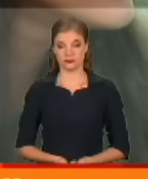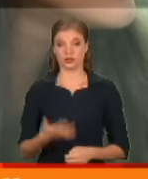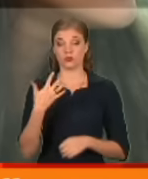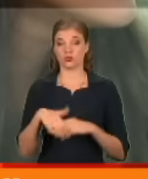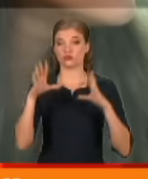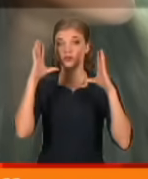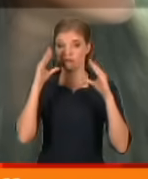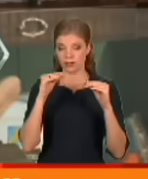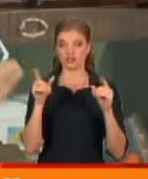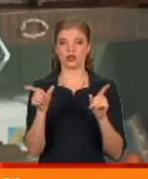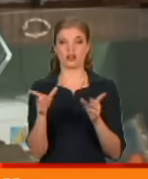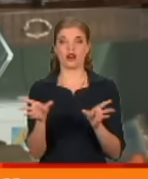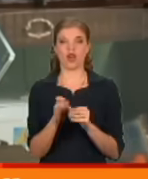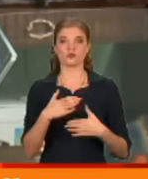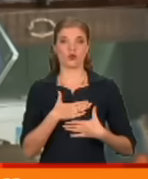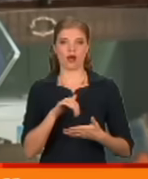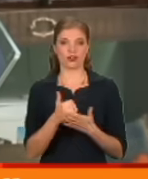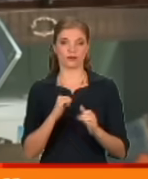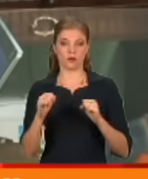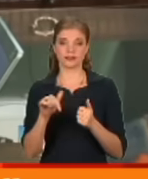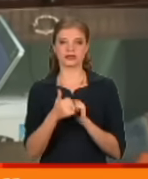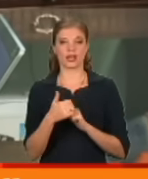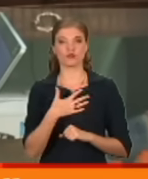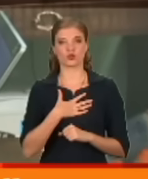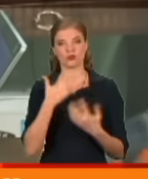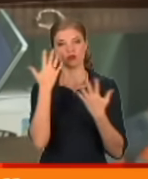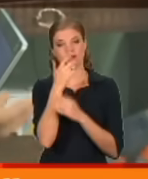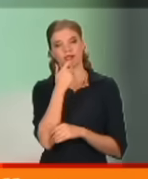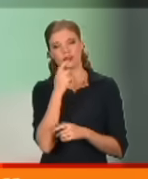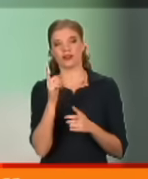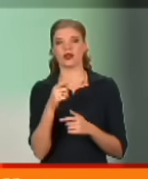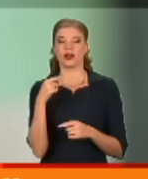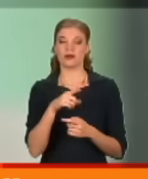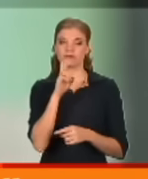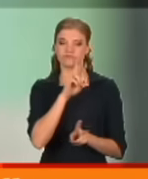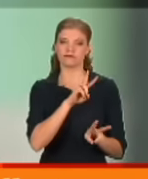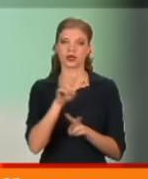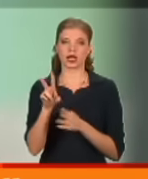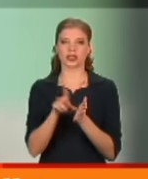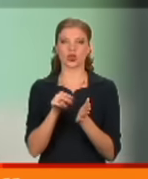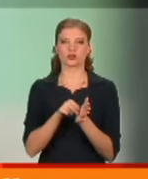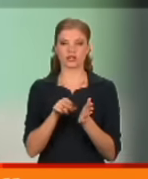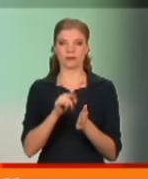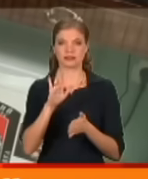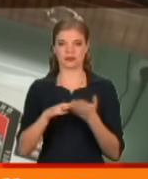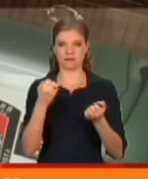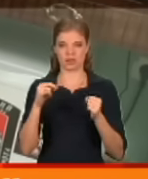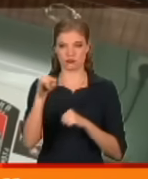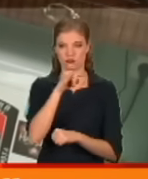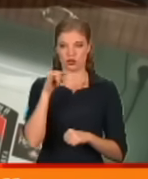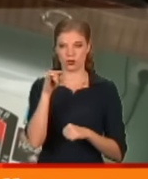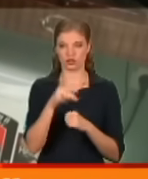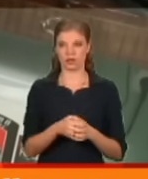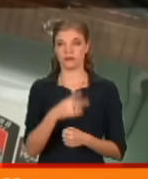Уже ввечері разом з коханим командиром вони замість улюбленого кінофільму чи серіалу переглядають запис із безпілотника.